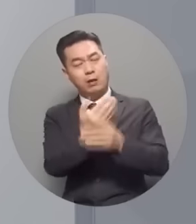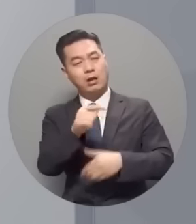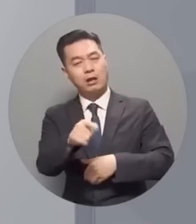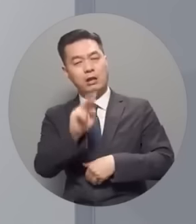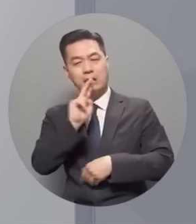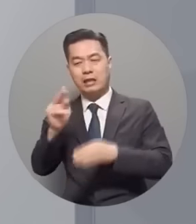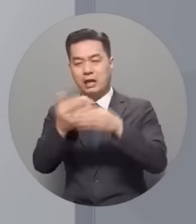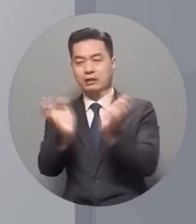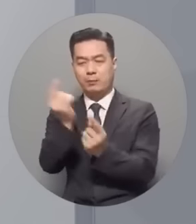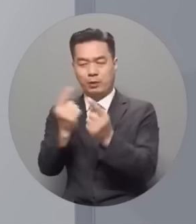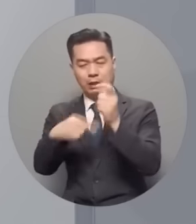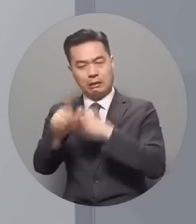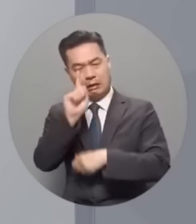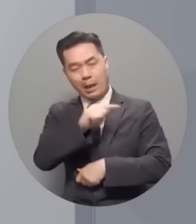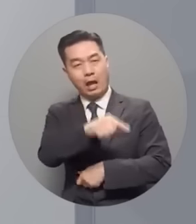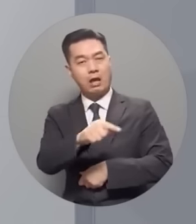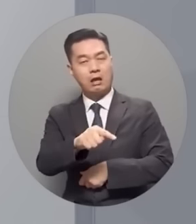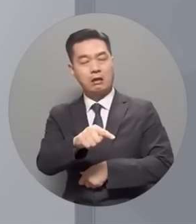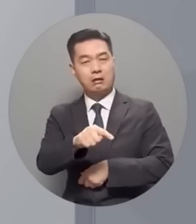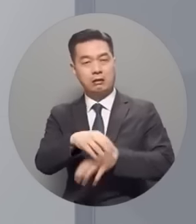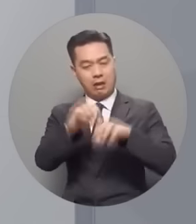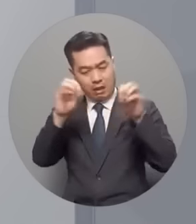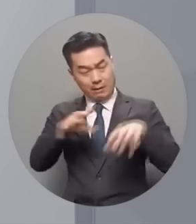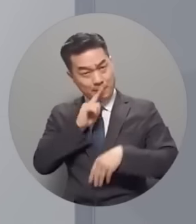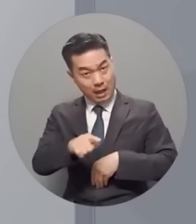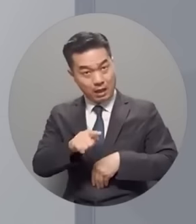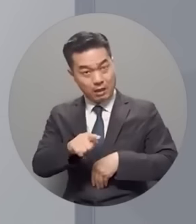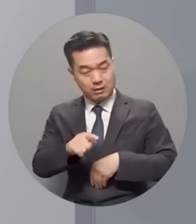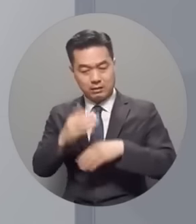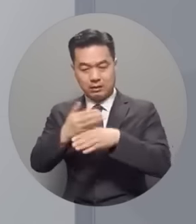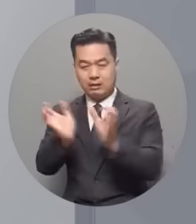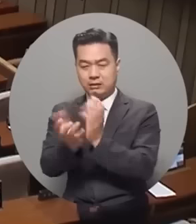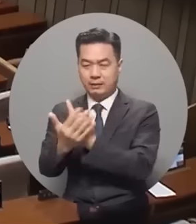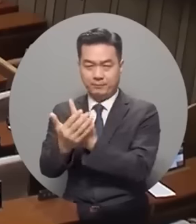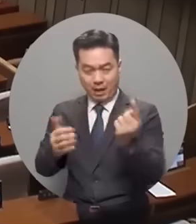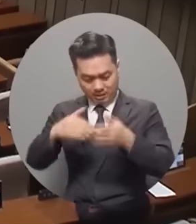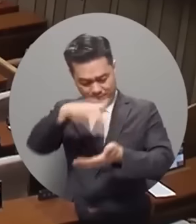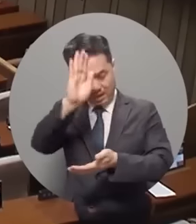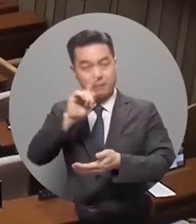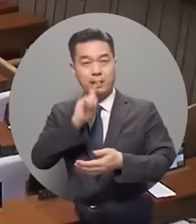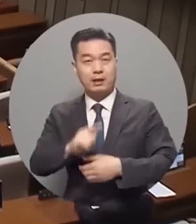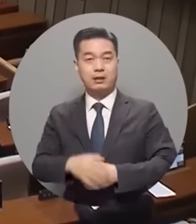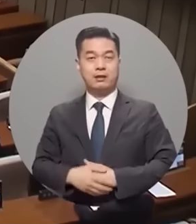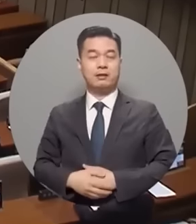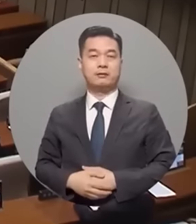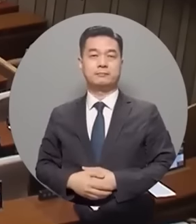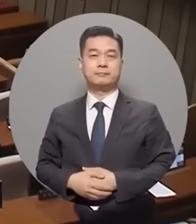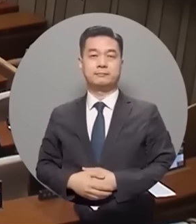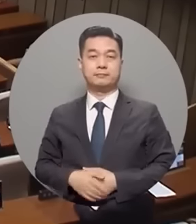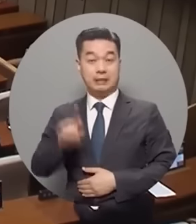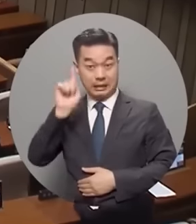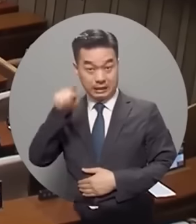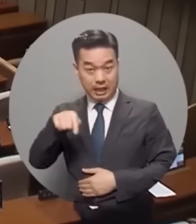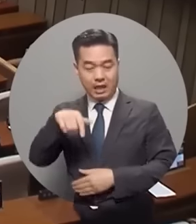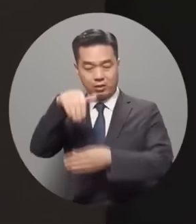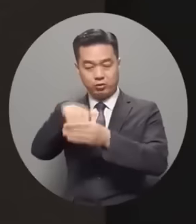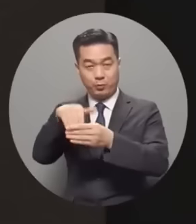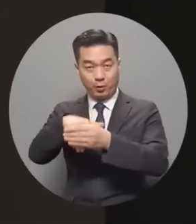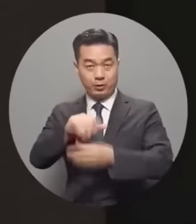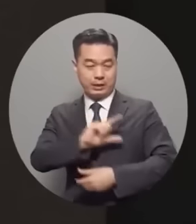나쁘다며 헛소리를 하려면 당을 떠나서 하라고 맹비난했습니다. 내일 투표는 무기명으로